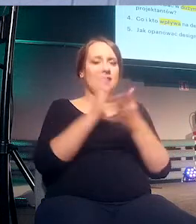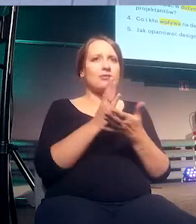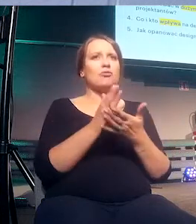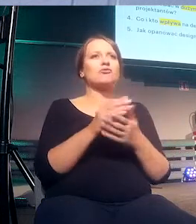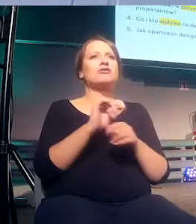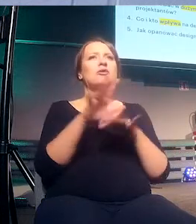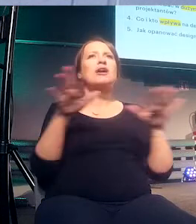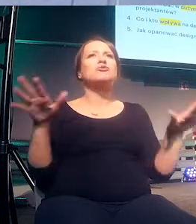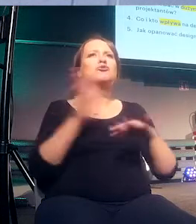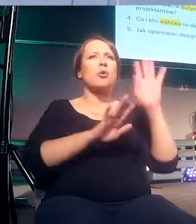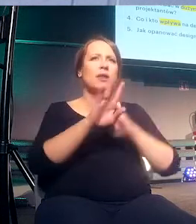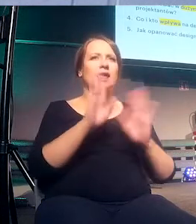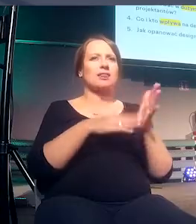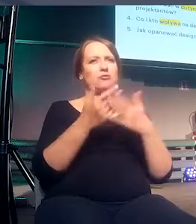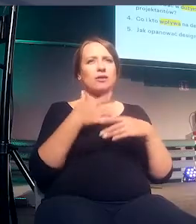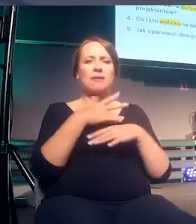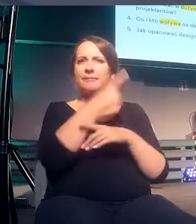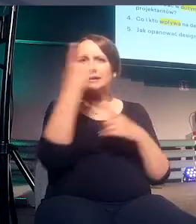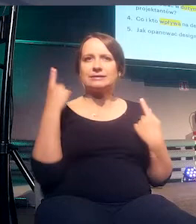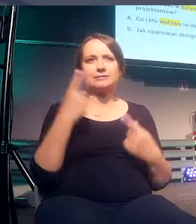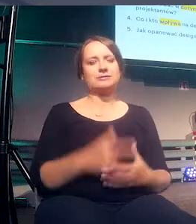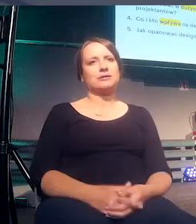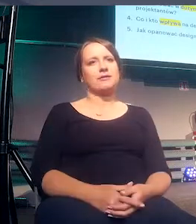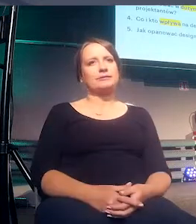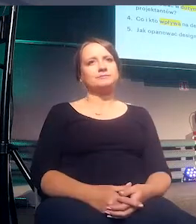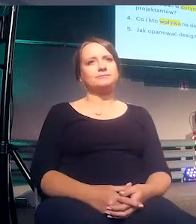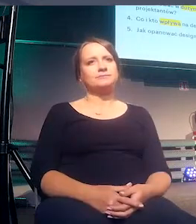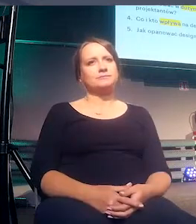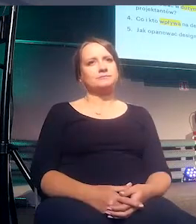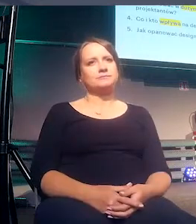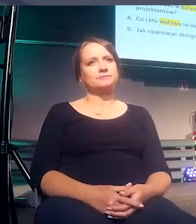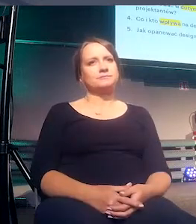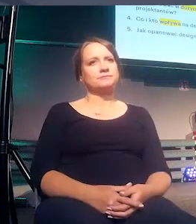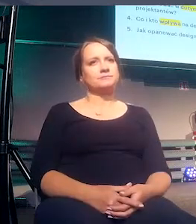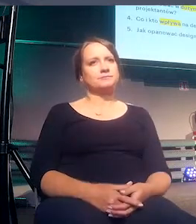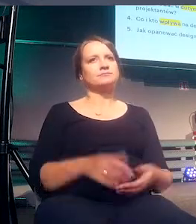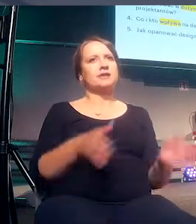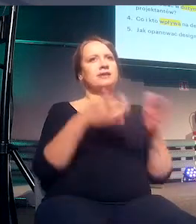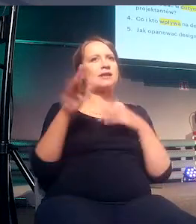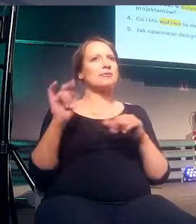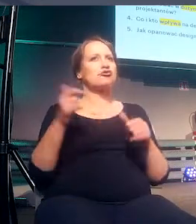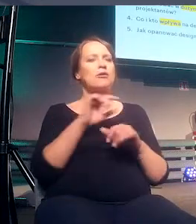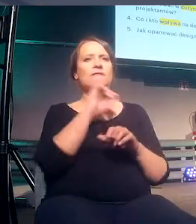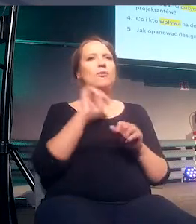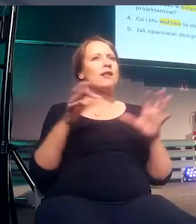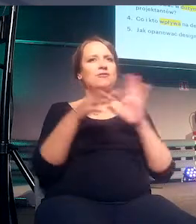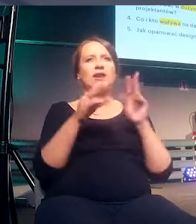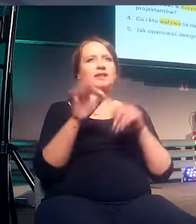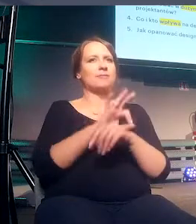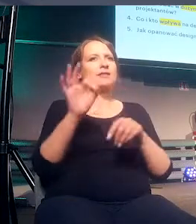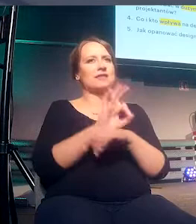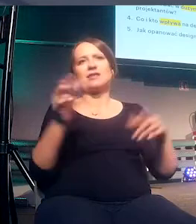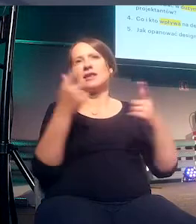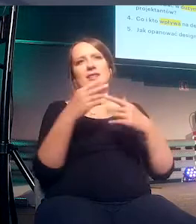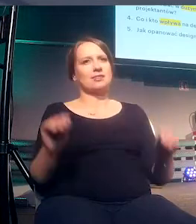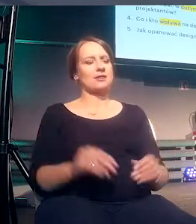albo bardzo dużym teamie projektantów. Następnie porozmawiamy chwilę o tym, co zupełnie niezwiązanego z designem w ogromnym stopniu